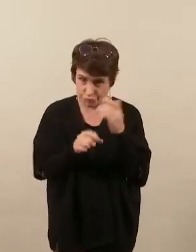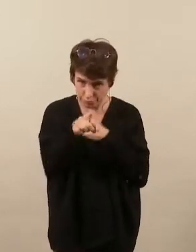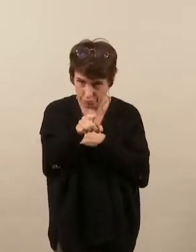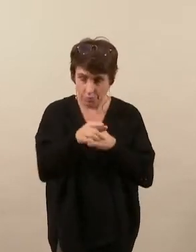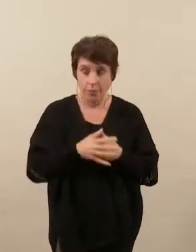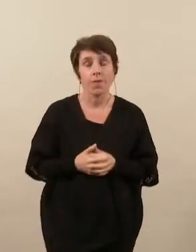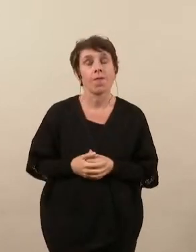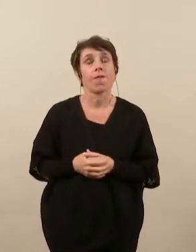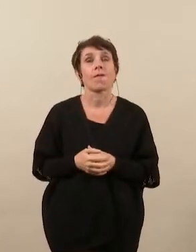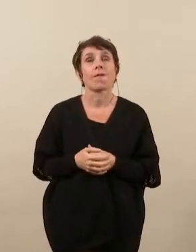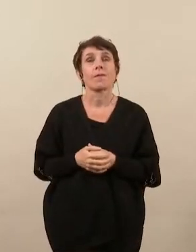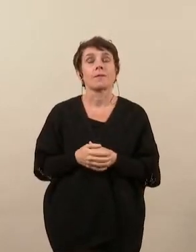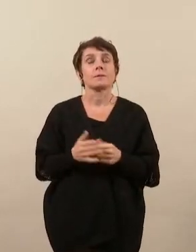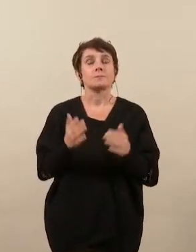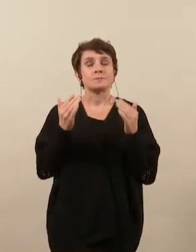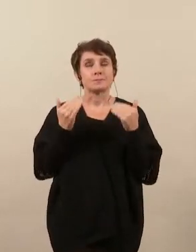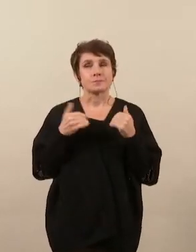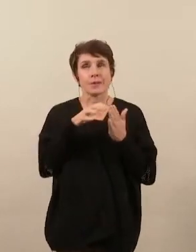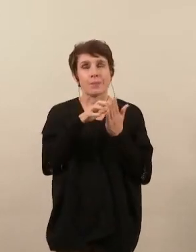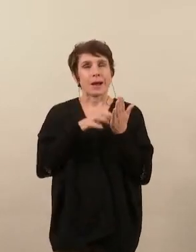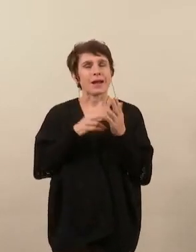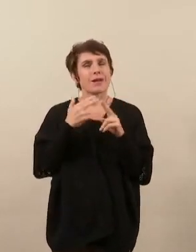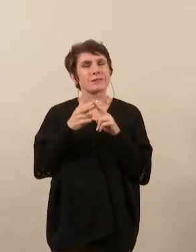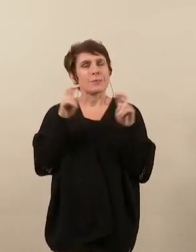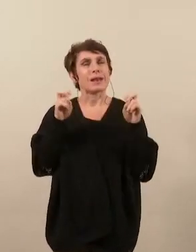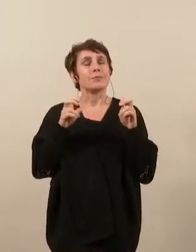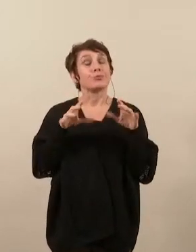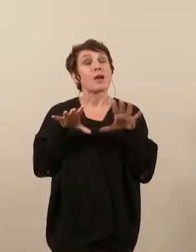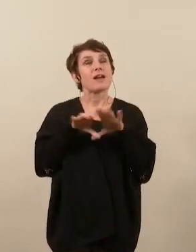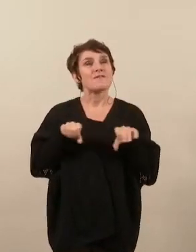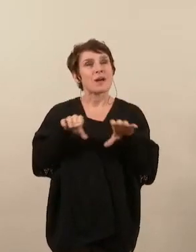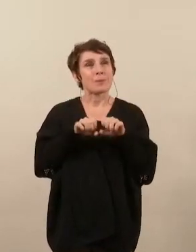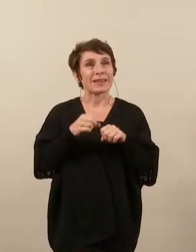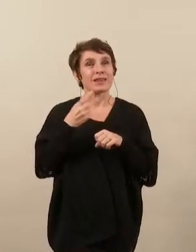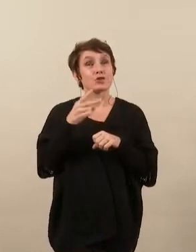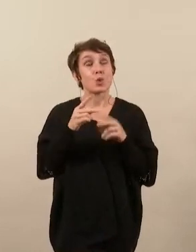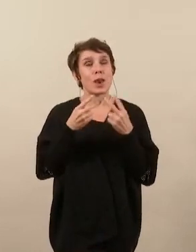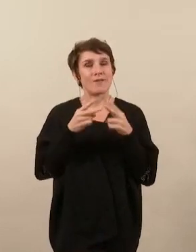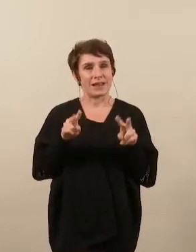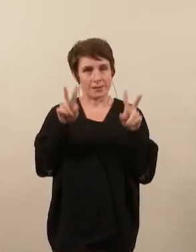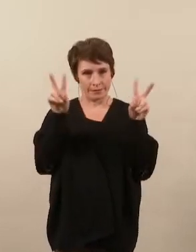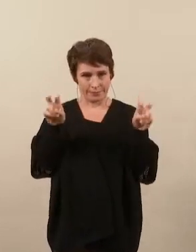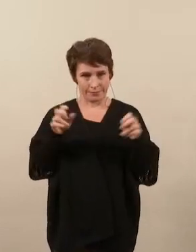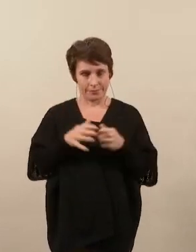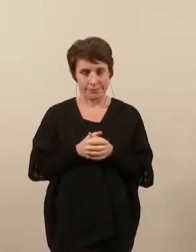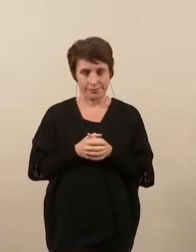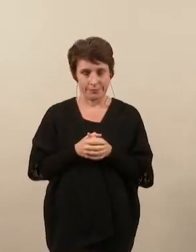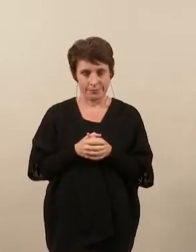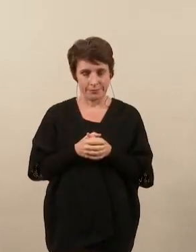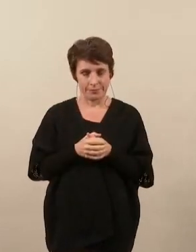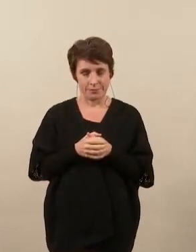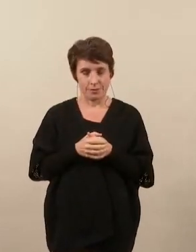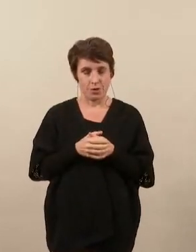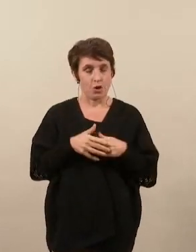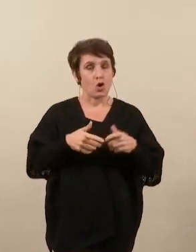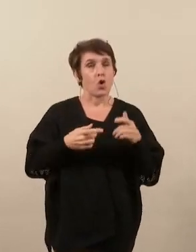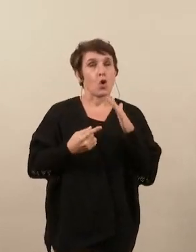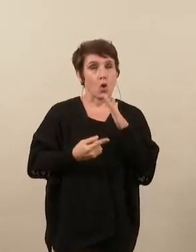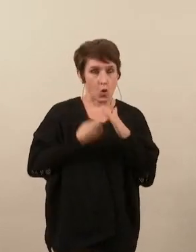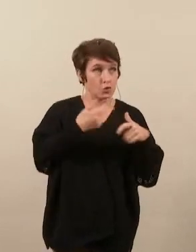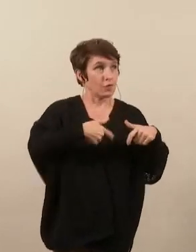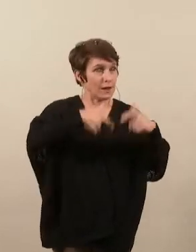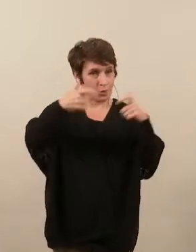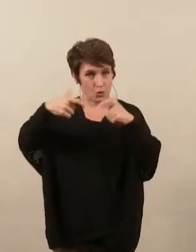Vous parlez un paragraphe qui s'appelle fabrique de la ville. Vous parlez du renouvellement urbain. Alors là, par contre, il y a l'argent, je